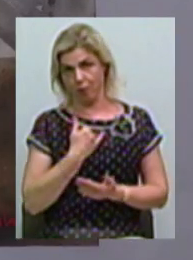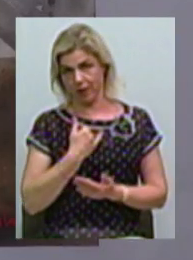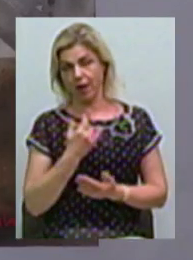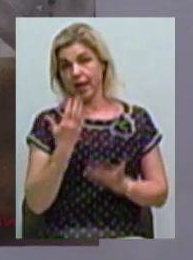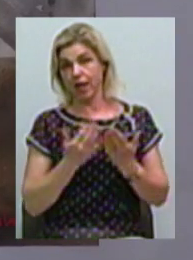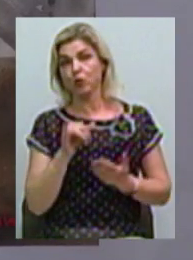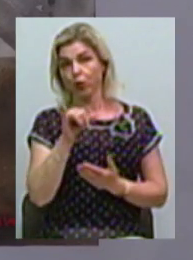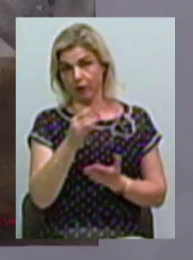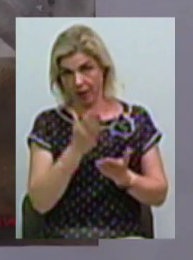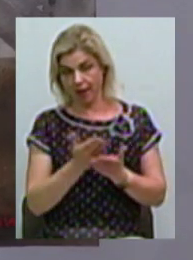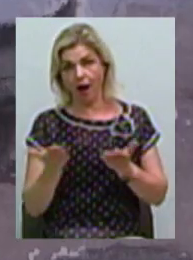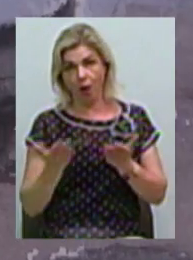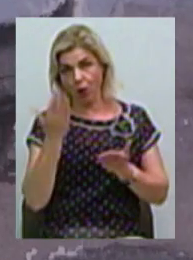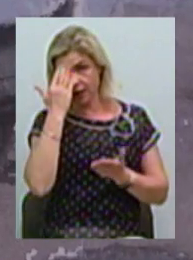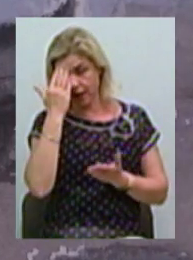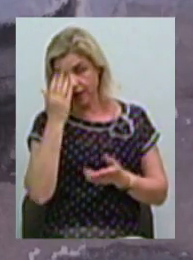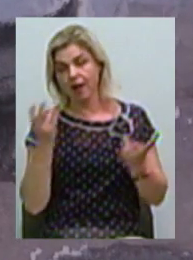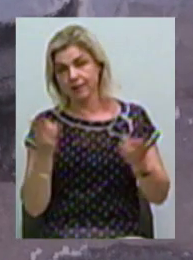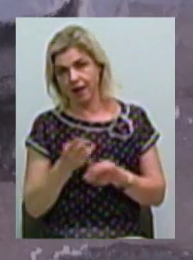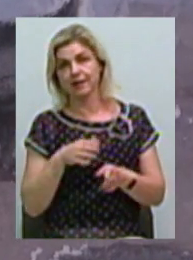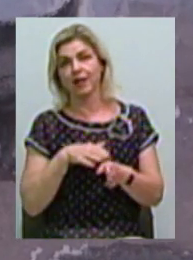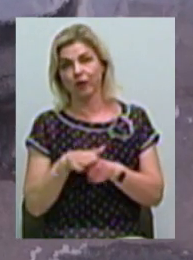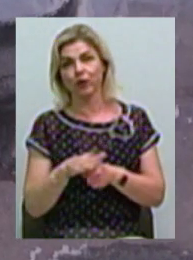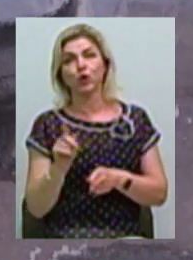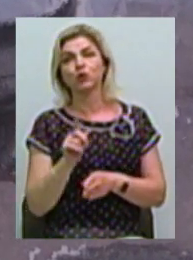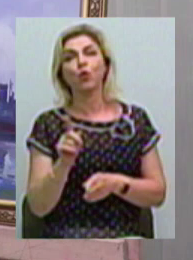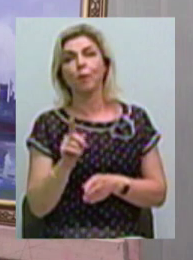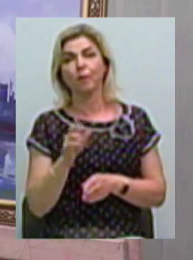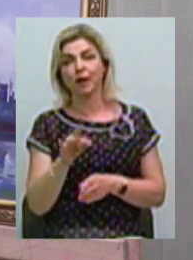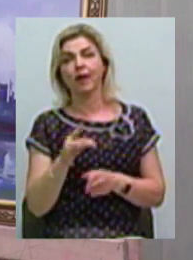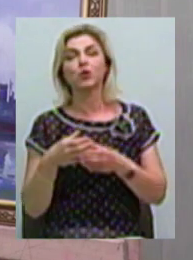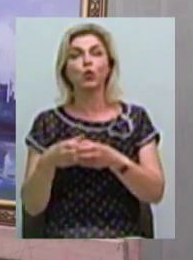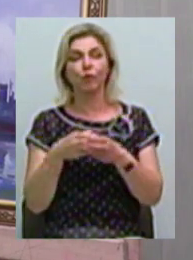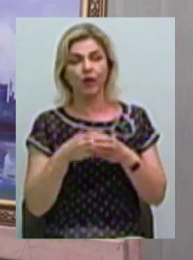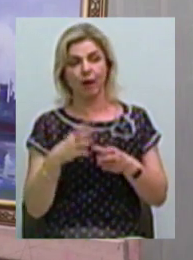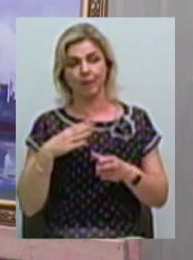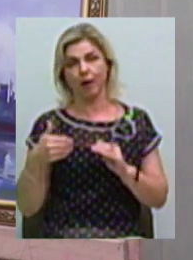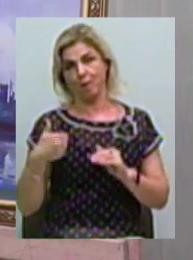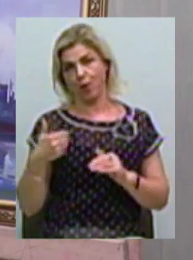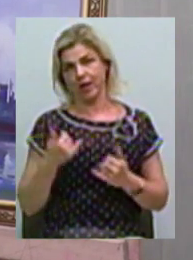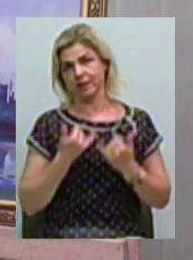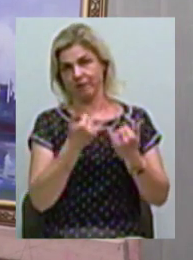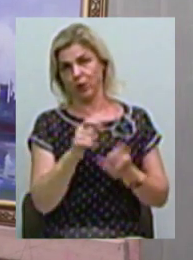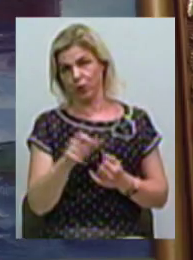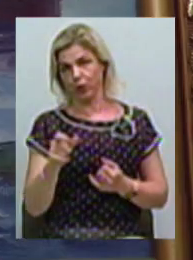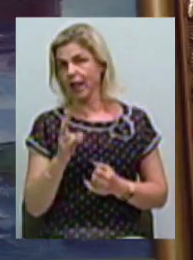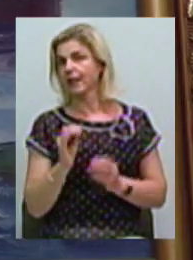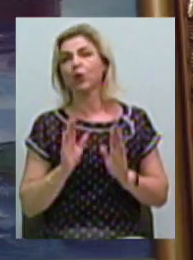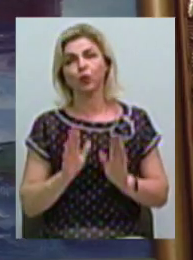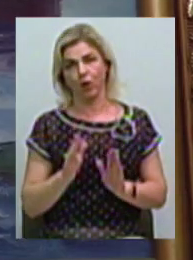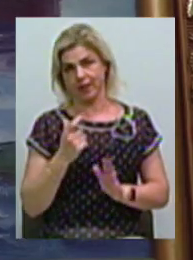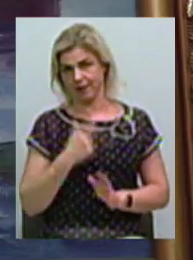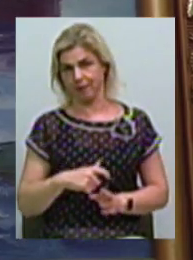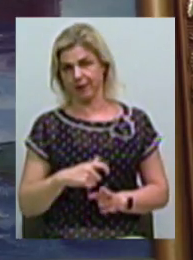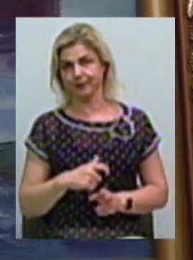тебе є якийсь талант, його потрібно реалізувати для того, щоб в суспільстві було користь для суспільства, а не тільки для себе. У